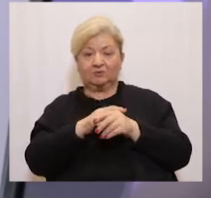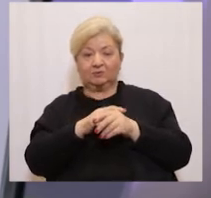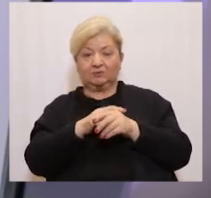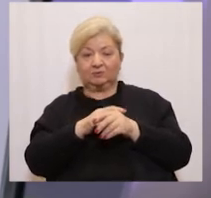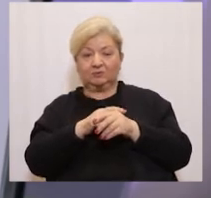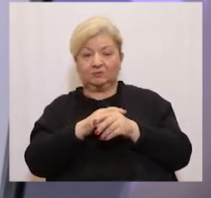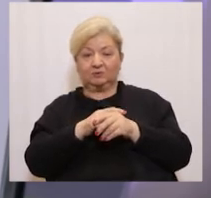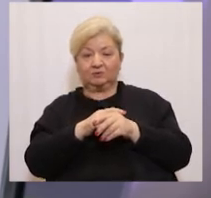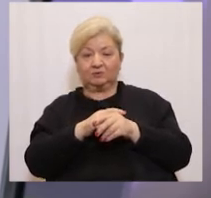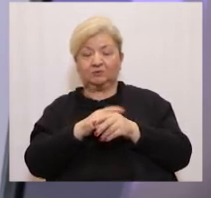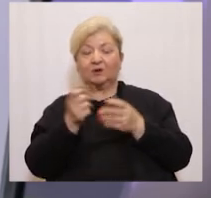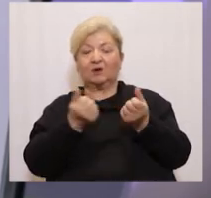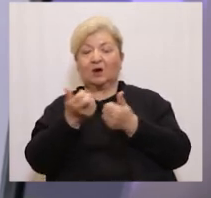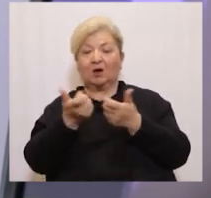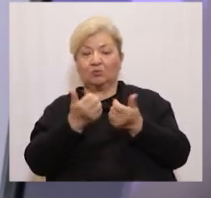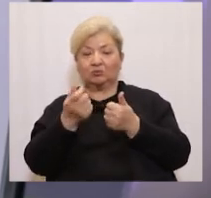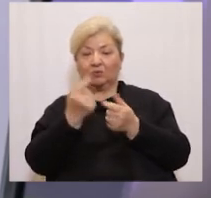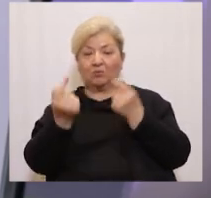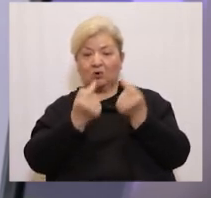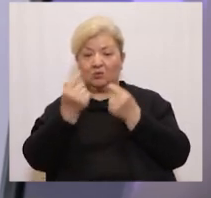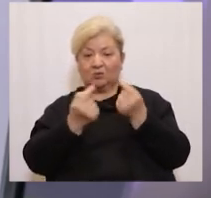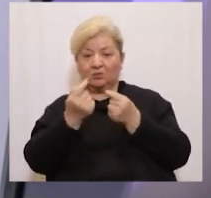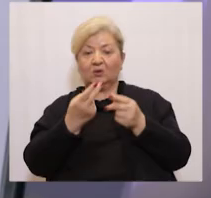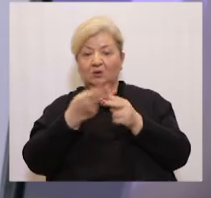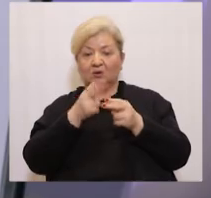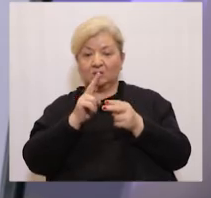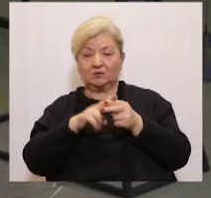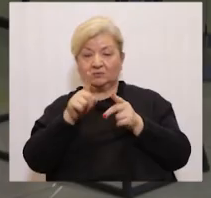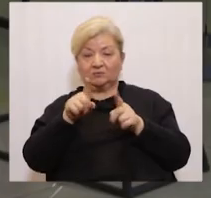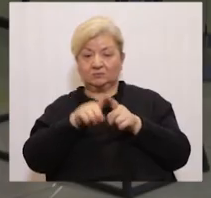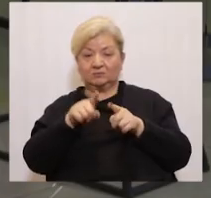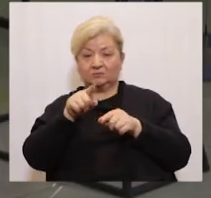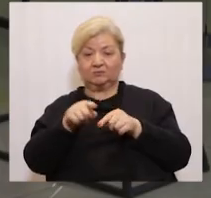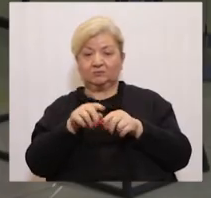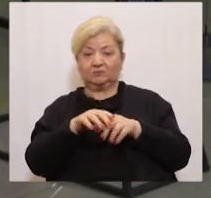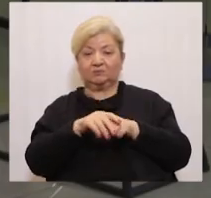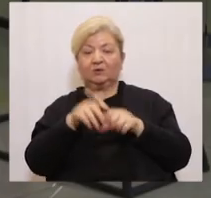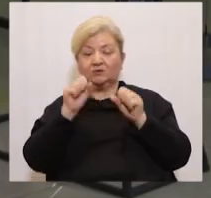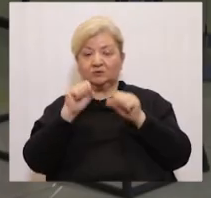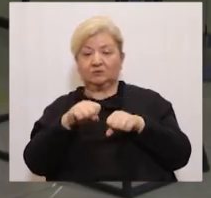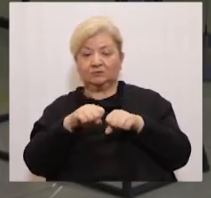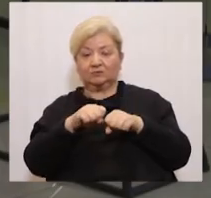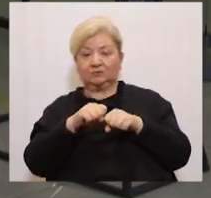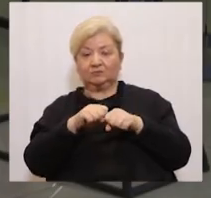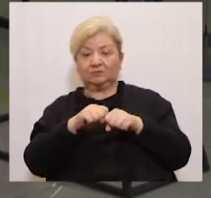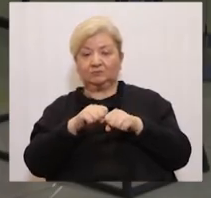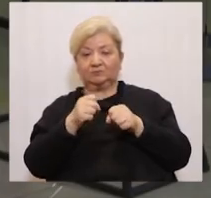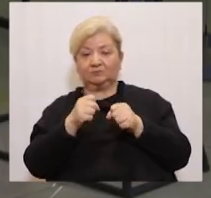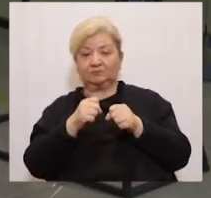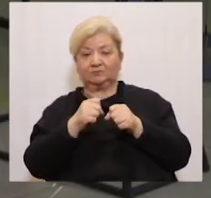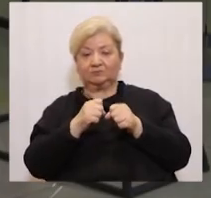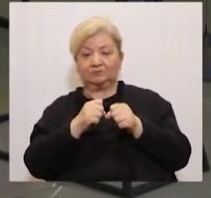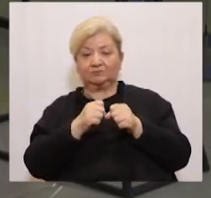ტემპერატურის და რაოდენობის, ხო, მოლეკულების. შესაბამისად, ჩვენ აქ შეგვიძლია